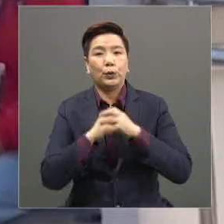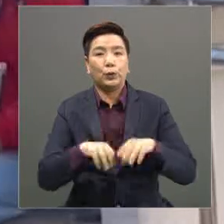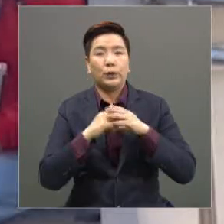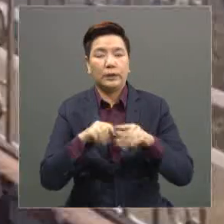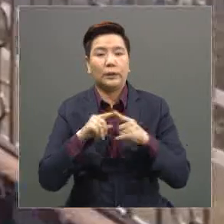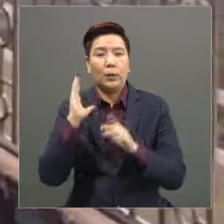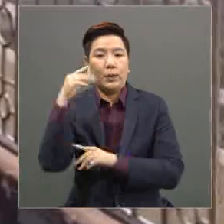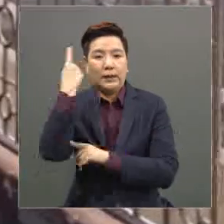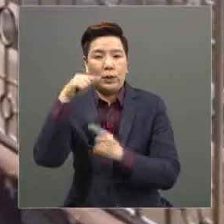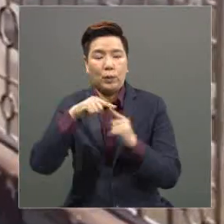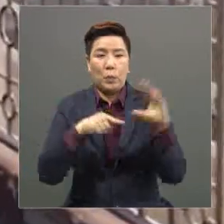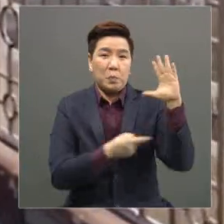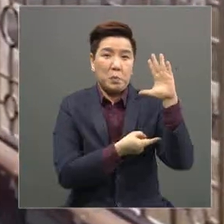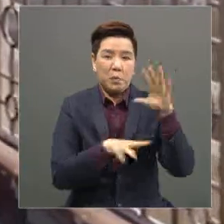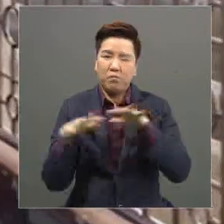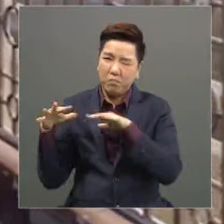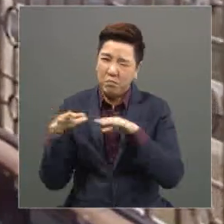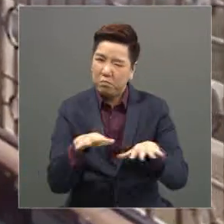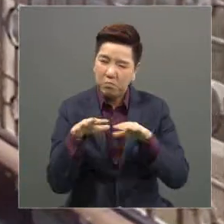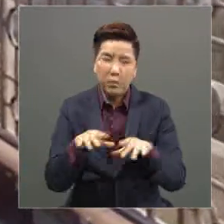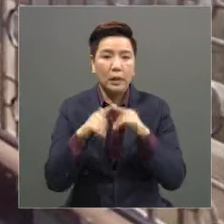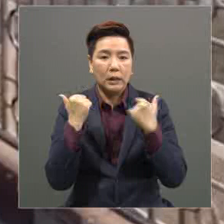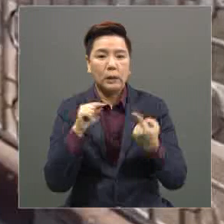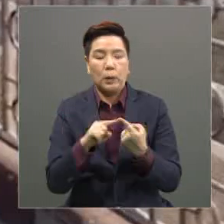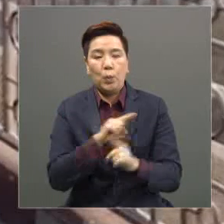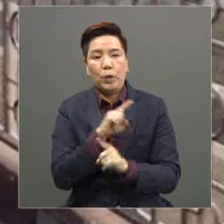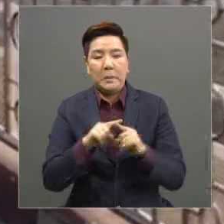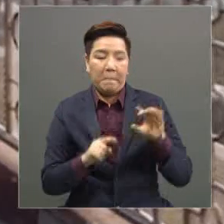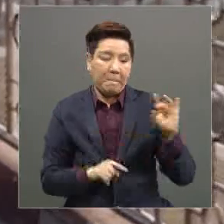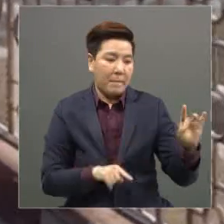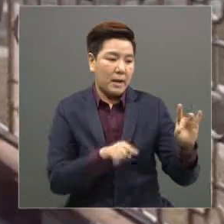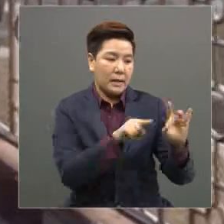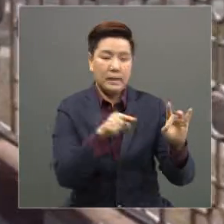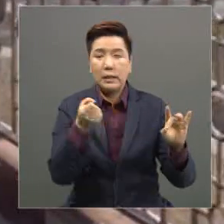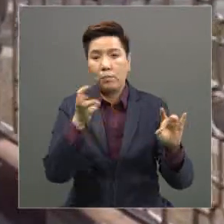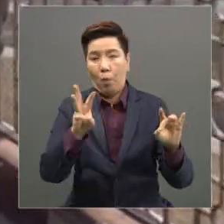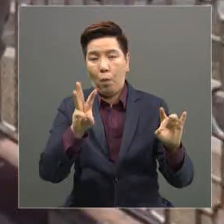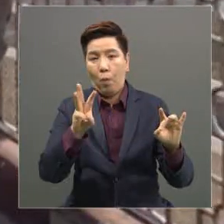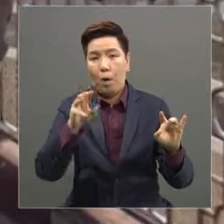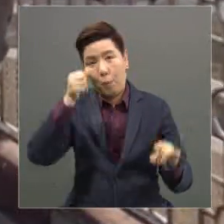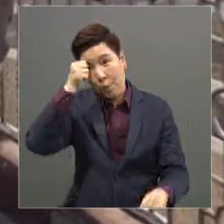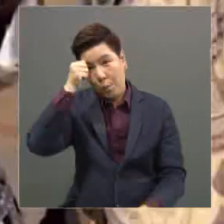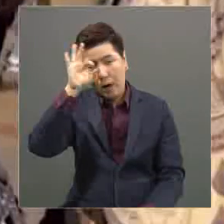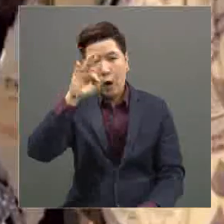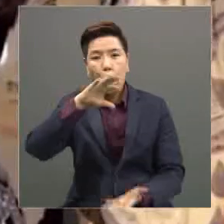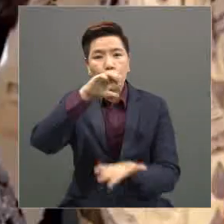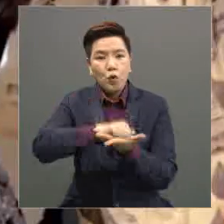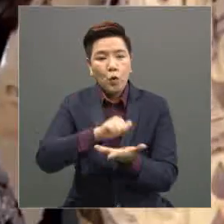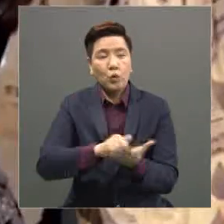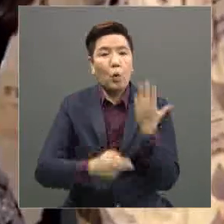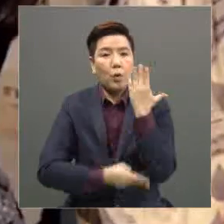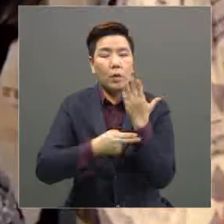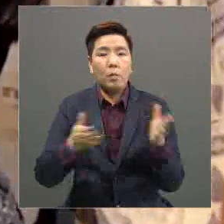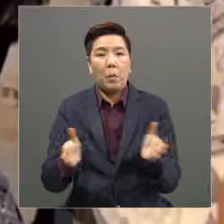องเที่ยวเข้ามาเที่ยวที่ภูเก็ตมากขึ้นนะครับโดยระหว่างวันที่8ถึง16กุมภาพันธ์รวม9วันเนี่ยมียอดจองห้องพักอยู่ที่ประม